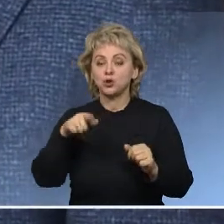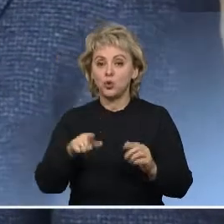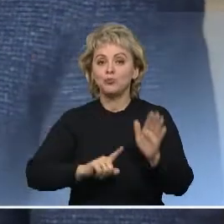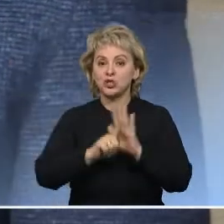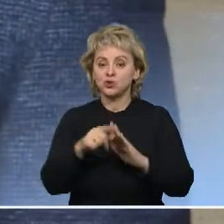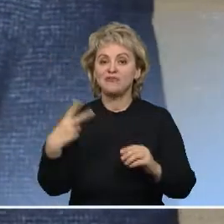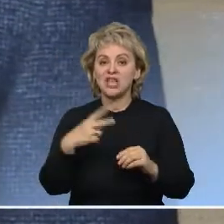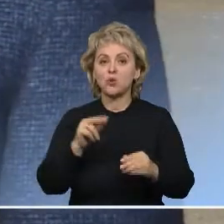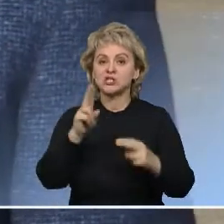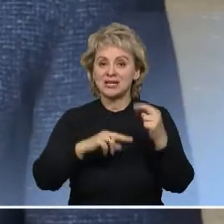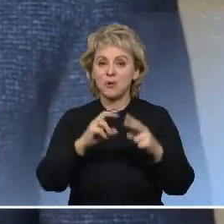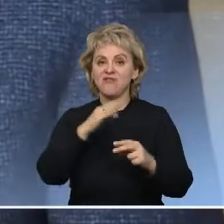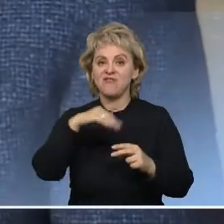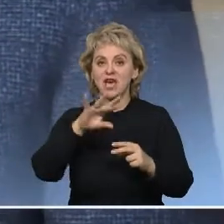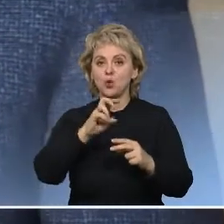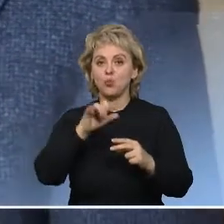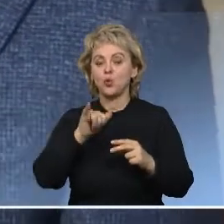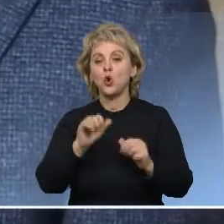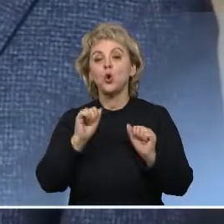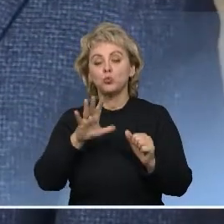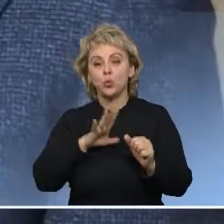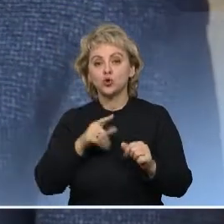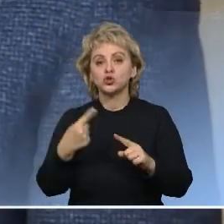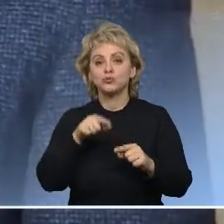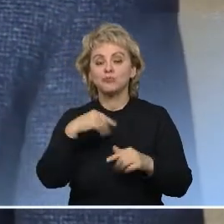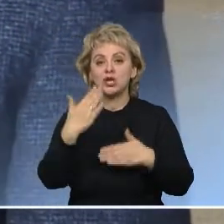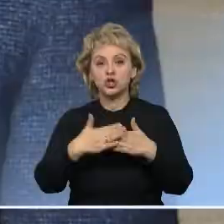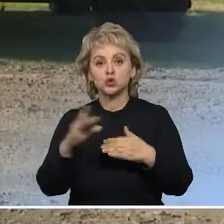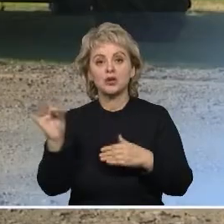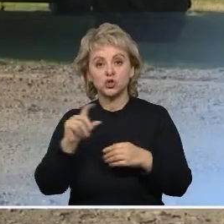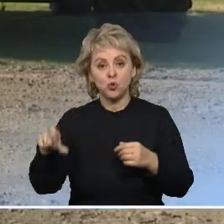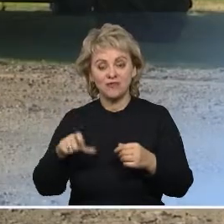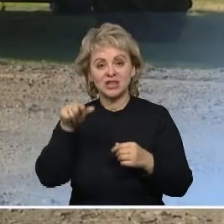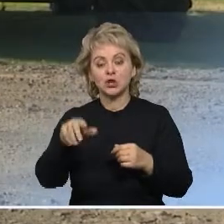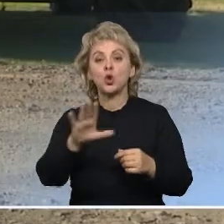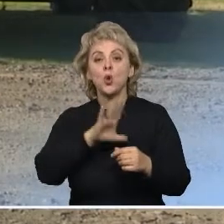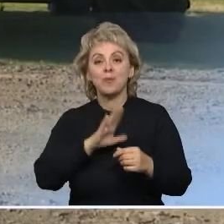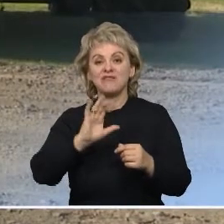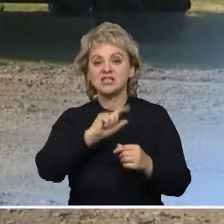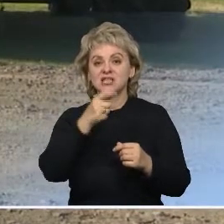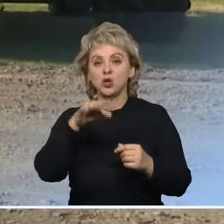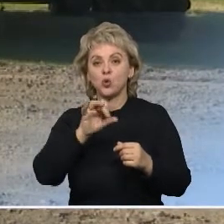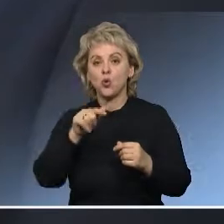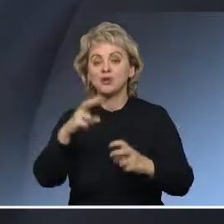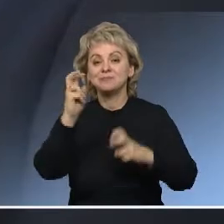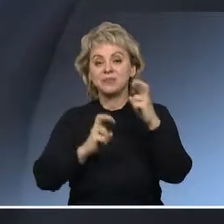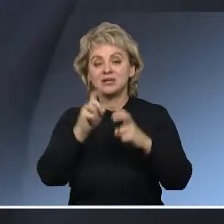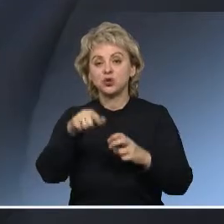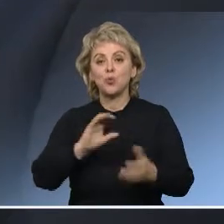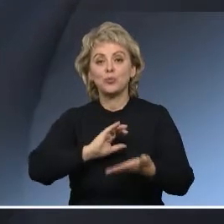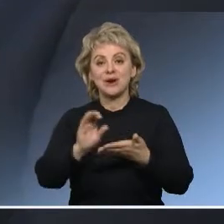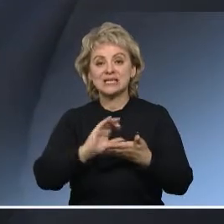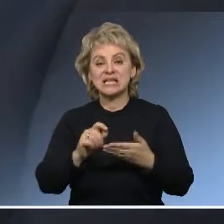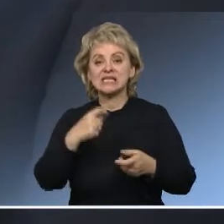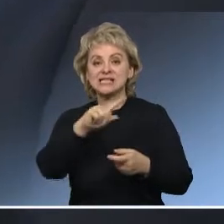к строительству второй фермы. Вот, может быть, чуть-чуть она будет ближе к Ростову-на-Дону. Побывал Василий Голубев и на предприятии по